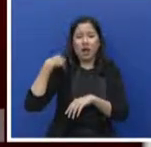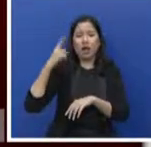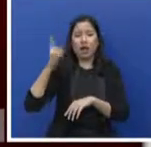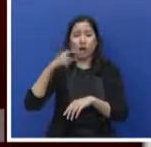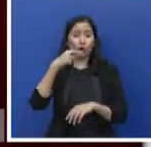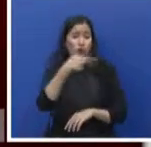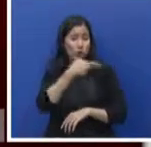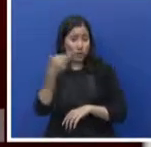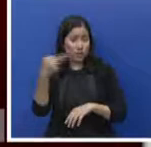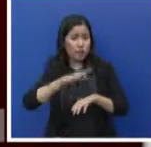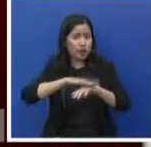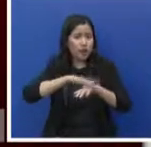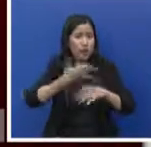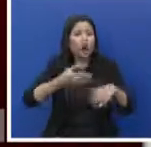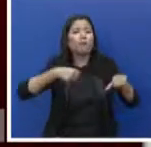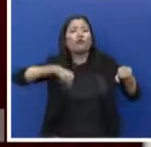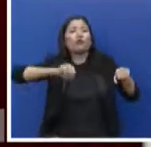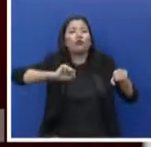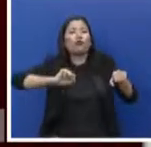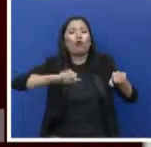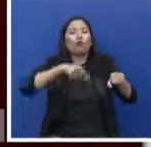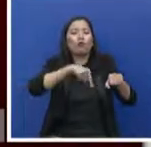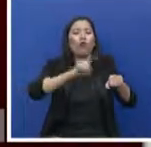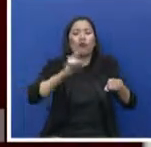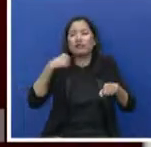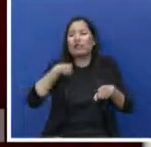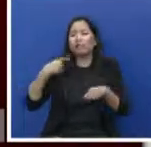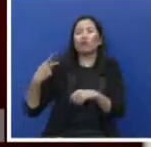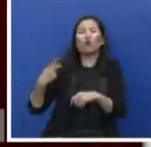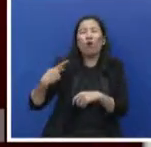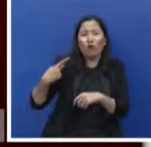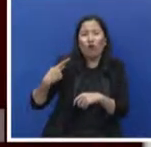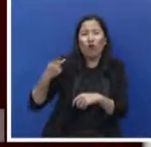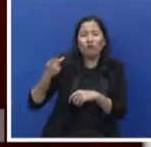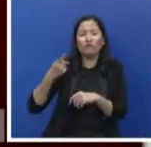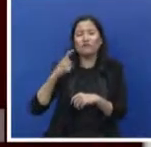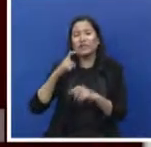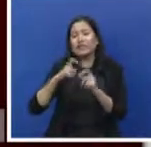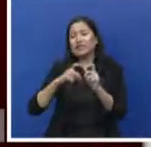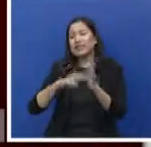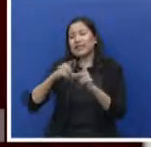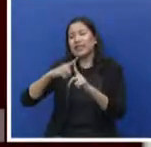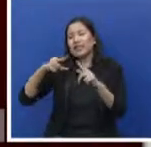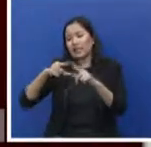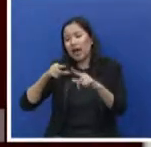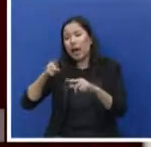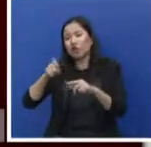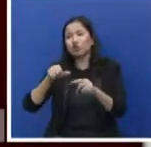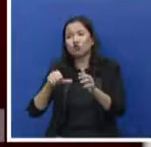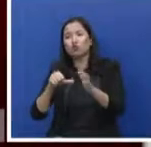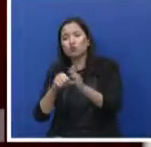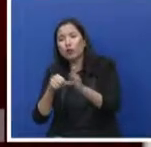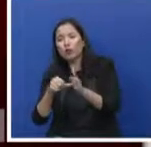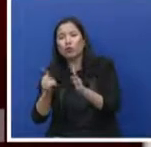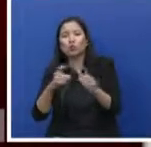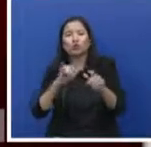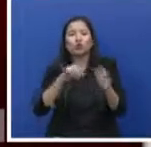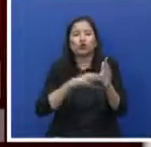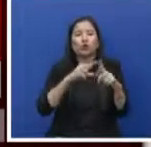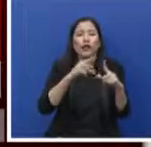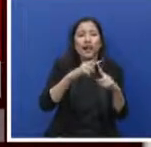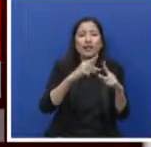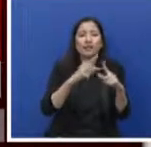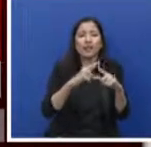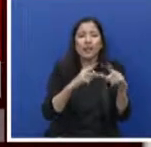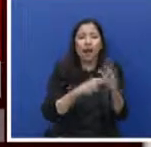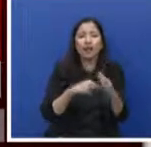very Indonesian. Jadi aku mau minta tolong ini ke Mbak Sinta dan harus didukung dengan Mas Jonathan. Yuk kita